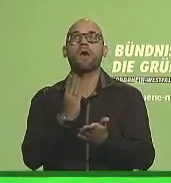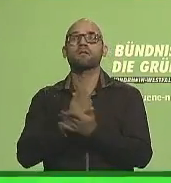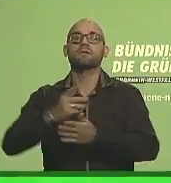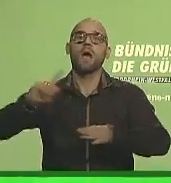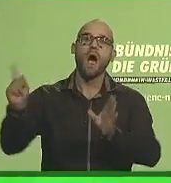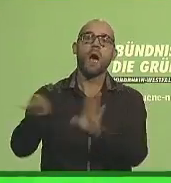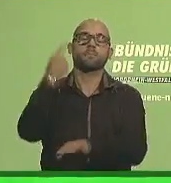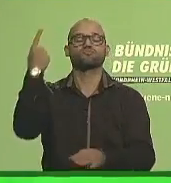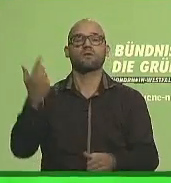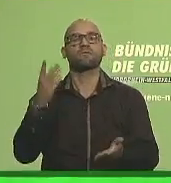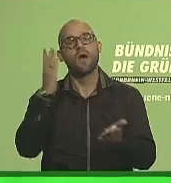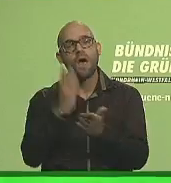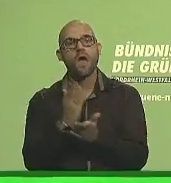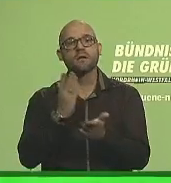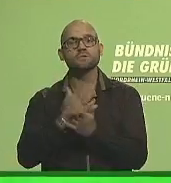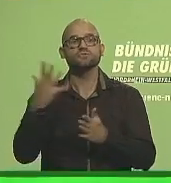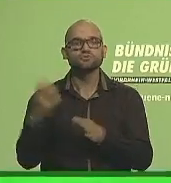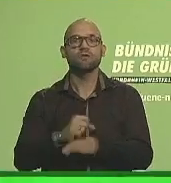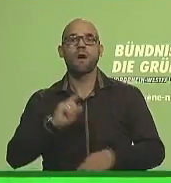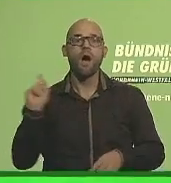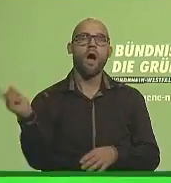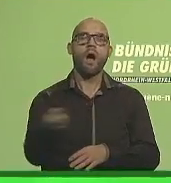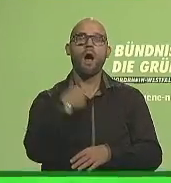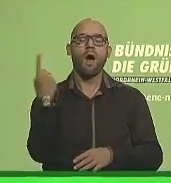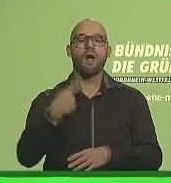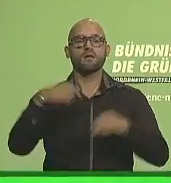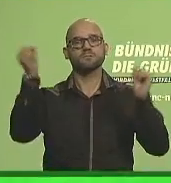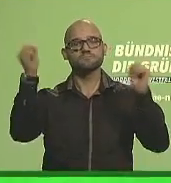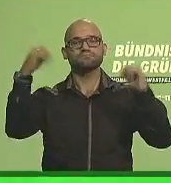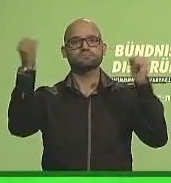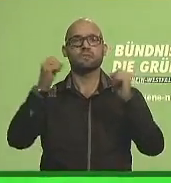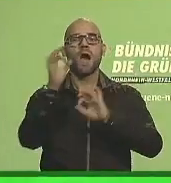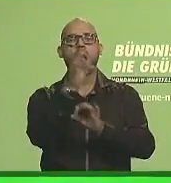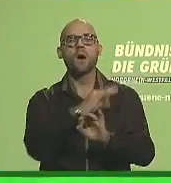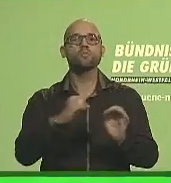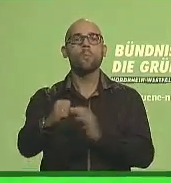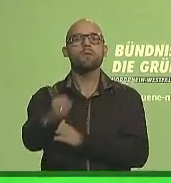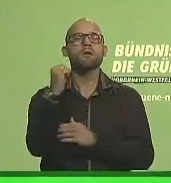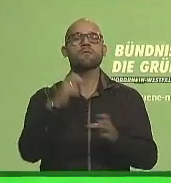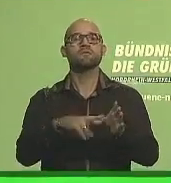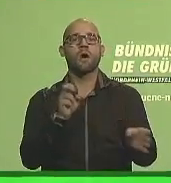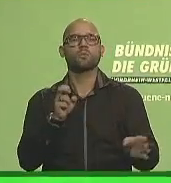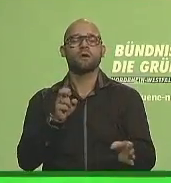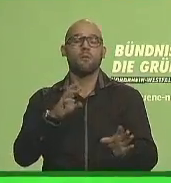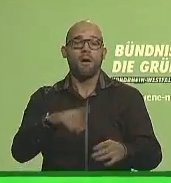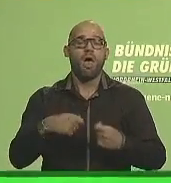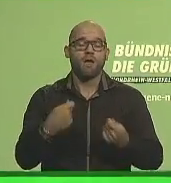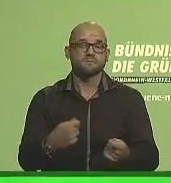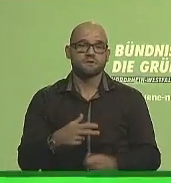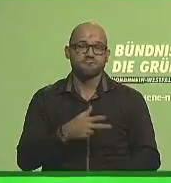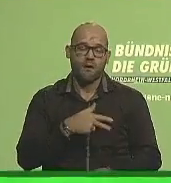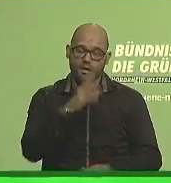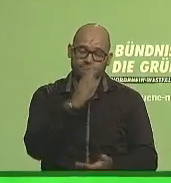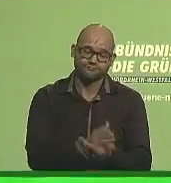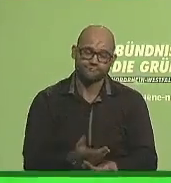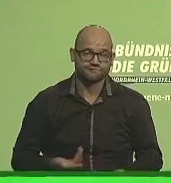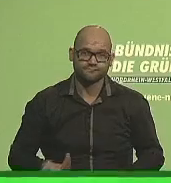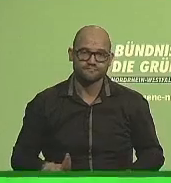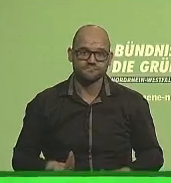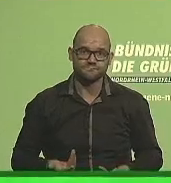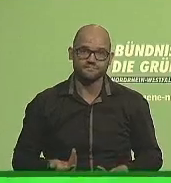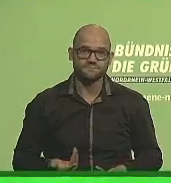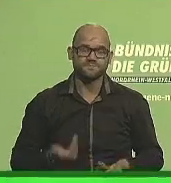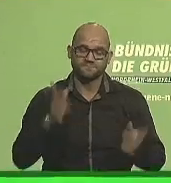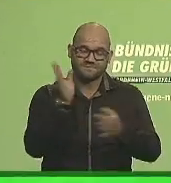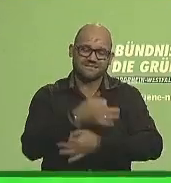läuft es jetzt auch so, weil alle zugestimmt haben, aus der Atomkraft auszusteigen. Aber nein, wir haben gemerkt, dass das keineswegs so ist